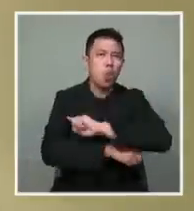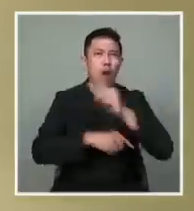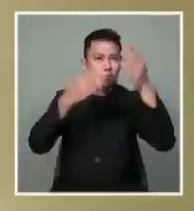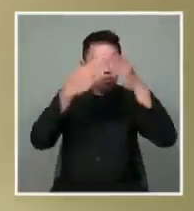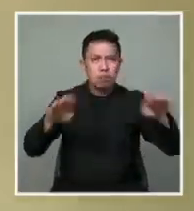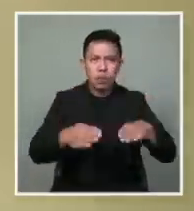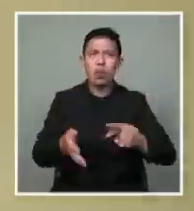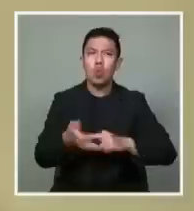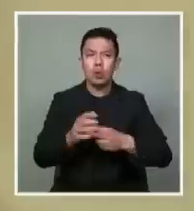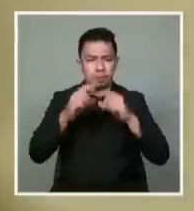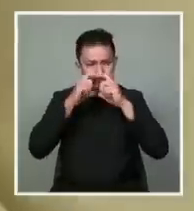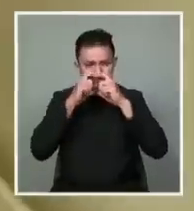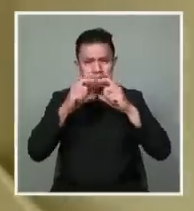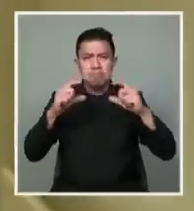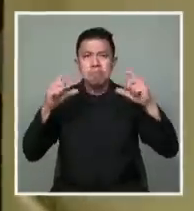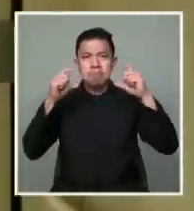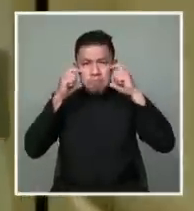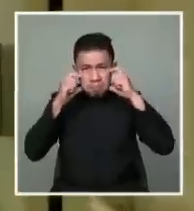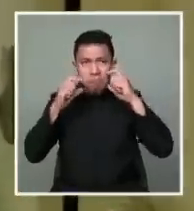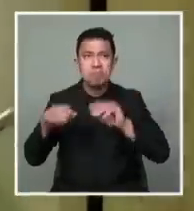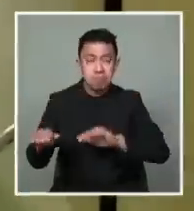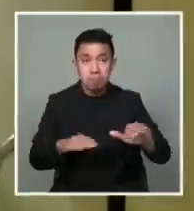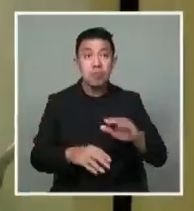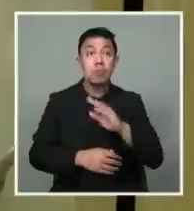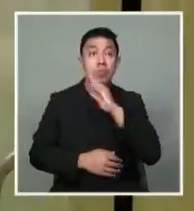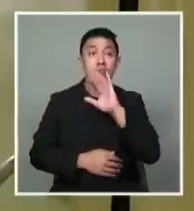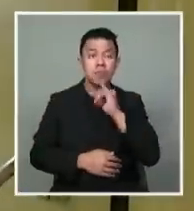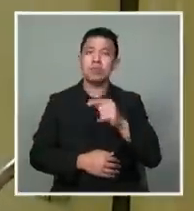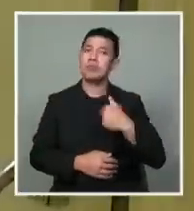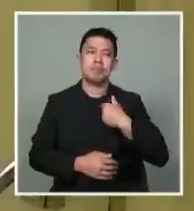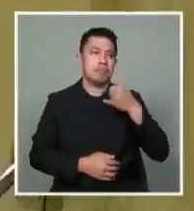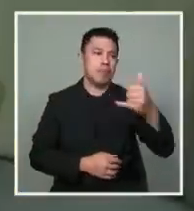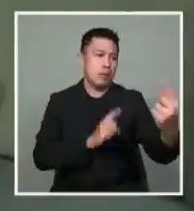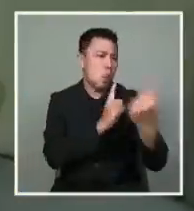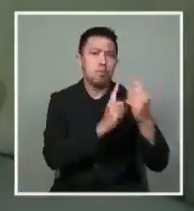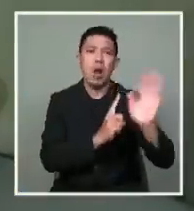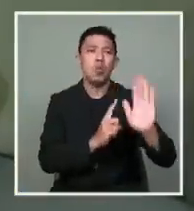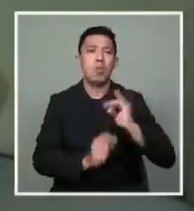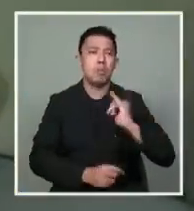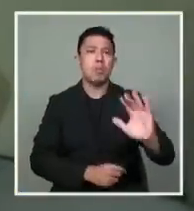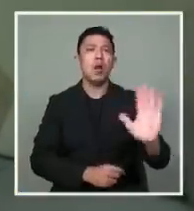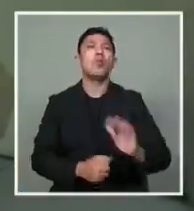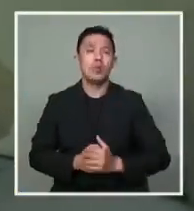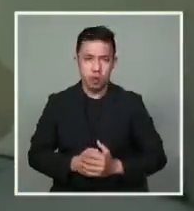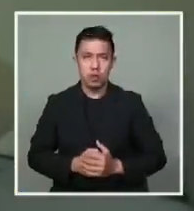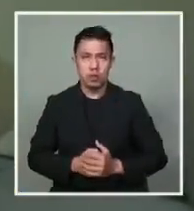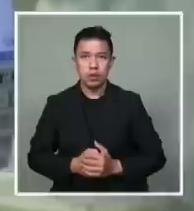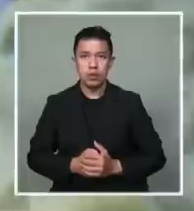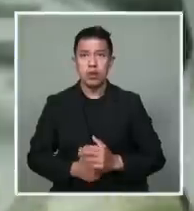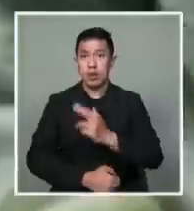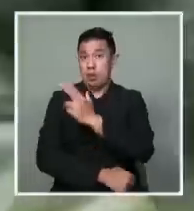หม่เนี่ยควรจะสวมหน้ากากอนามัยด้วยนะคะหรือว่าถ้าเป็นไปได้เนี่ยก็ต้องเลี่ยงที่จะไปเจอเลยซึ่งนอกจากนี้บรรดาแพทย์